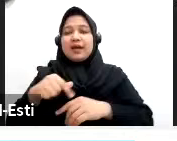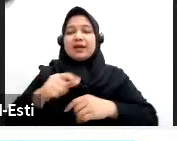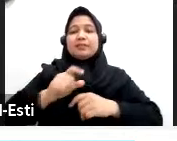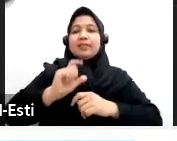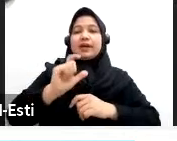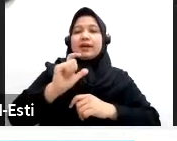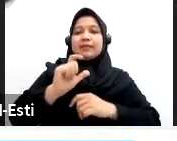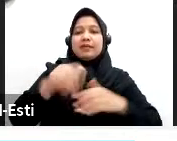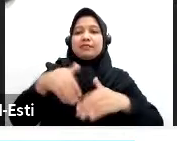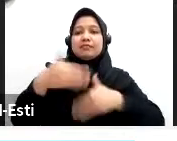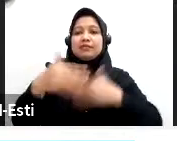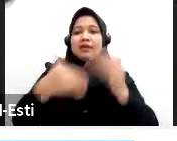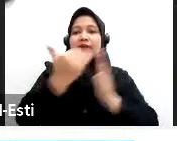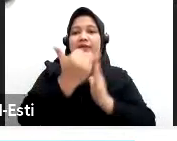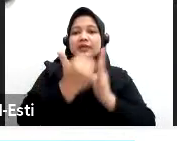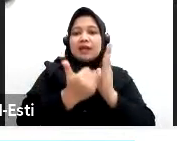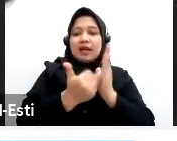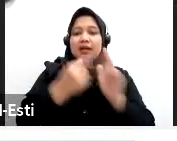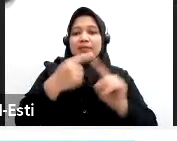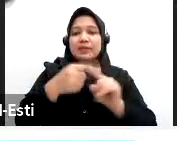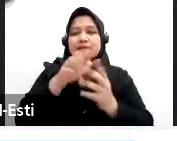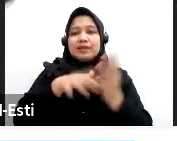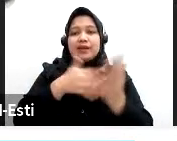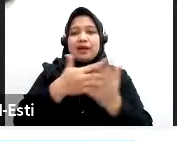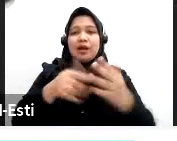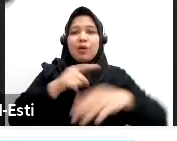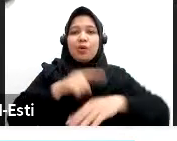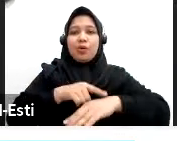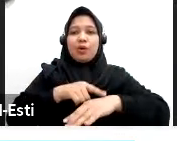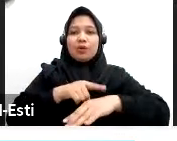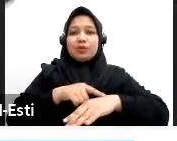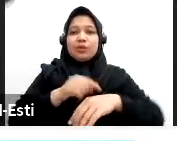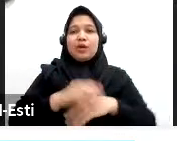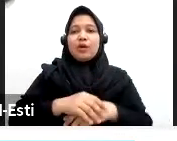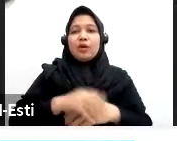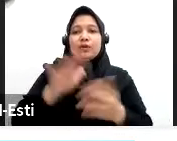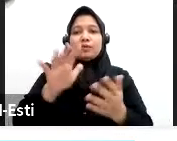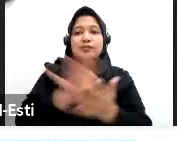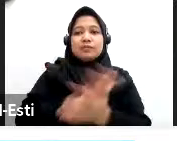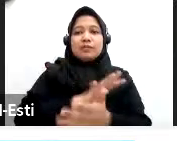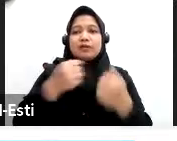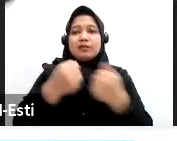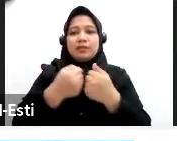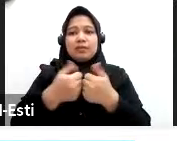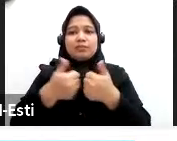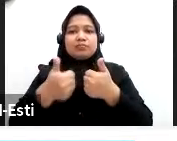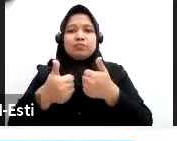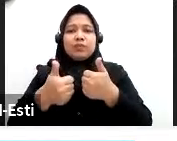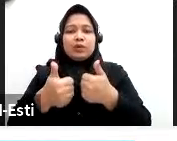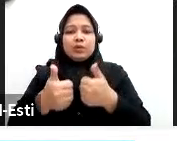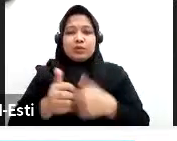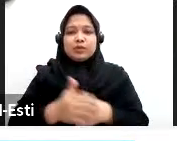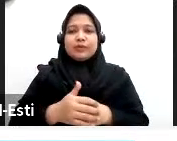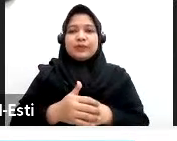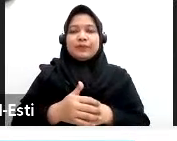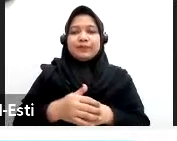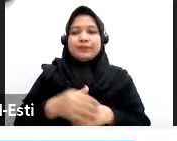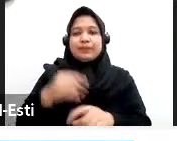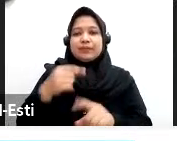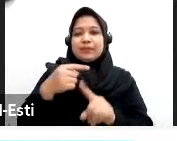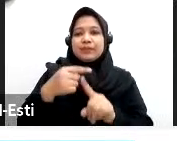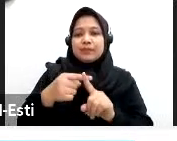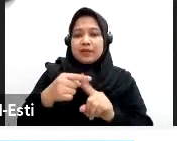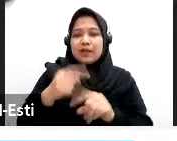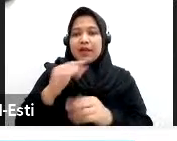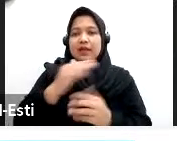kebijakan tentang kewaktu yang akan kita penuhin berbicara Pulau Sentral sistem saya sangat bagus ya untuk juga kemudian bisa ada